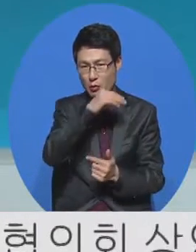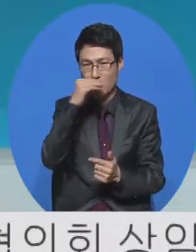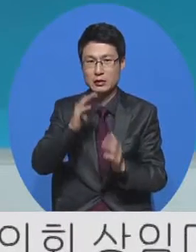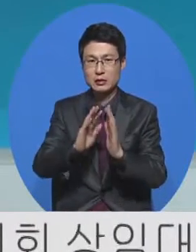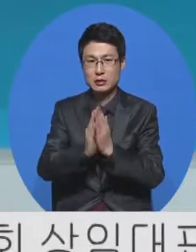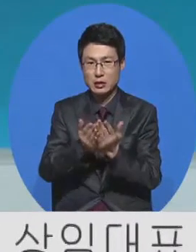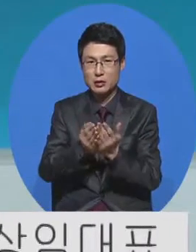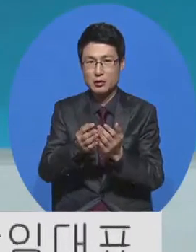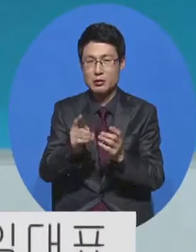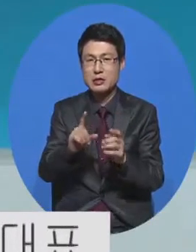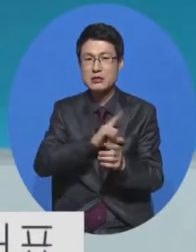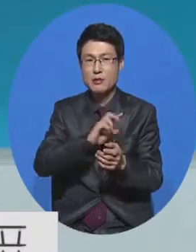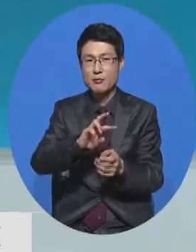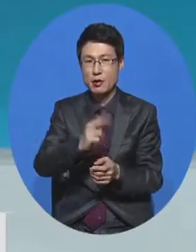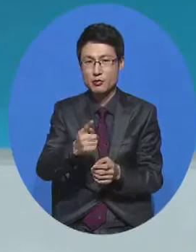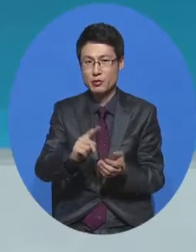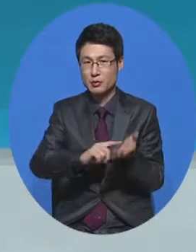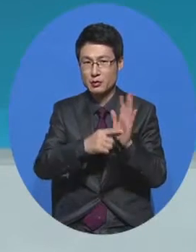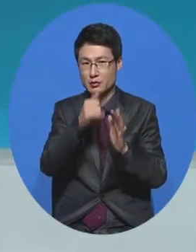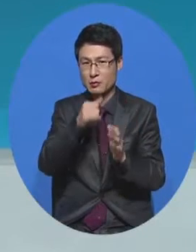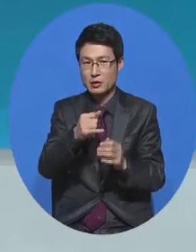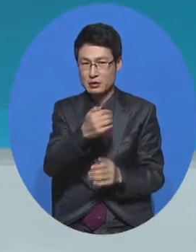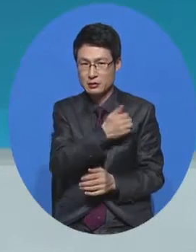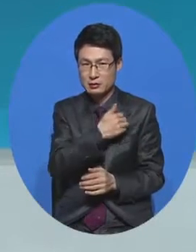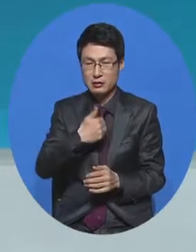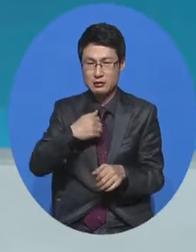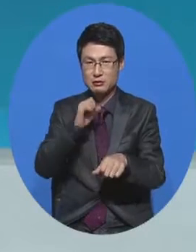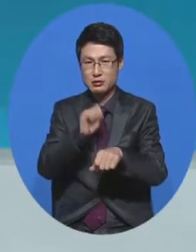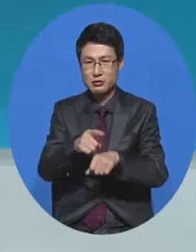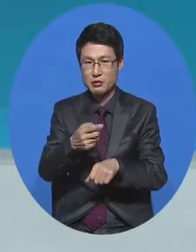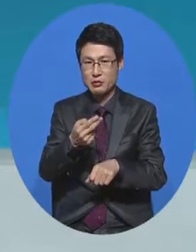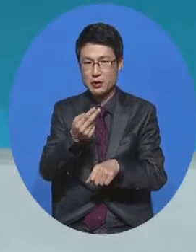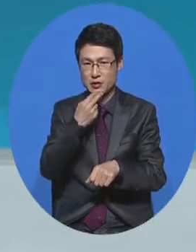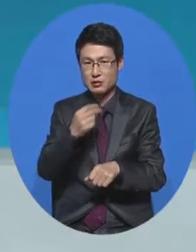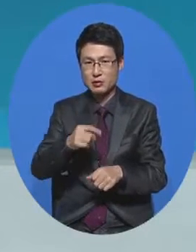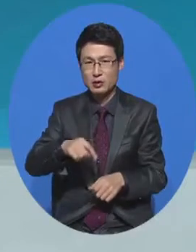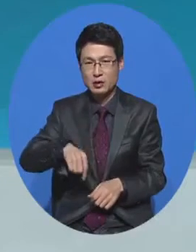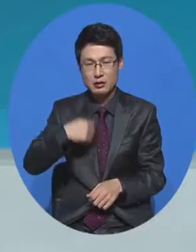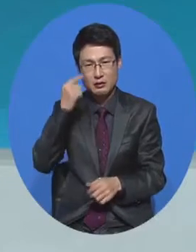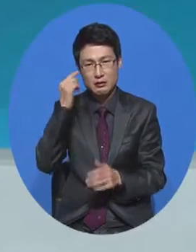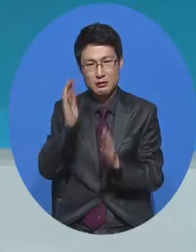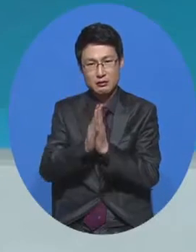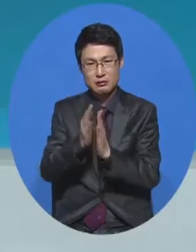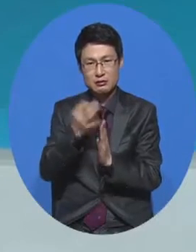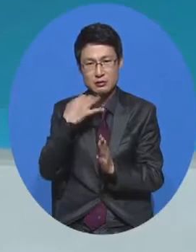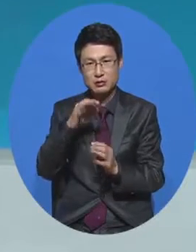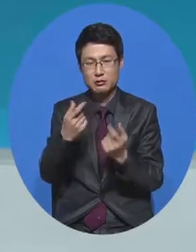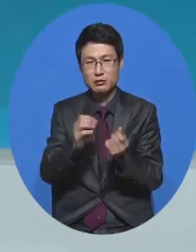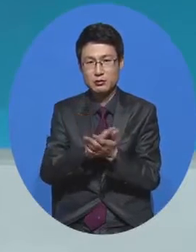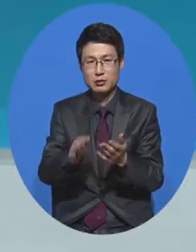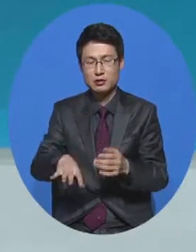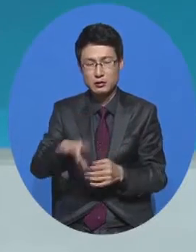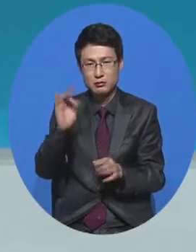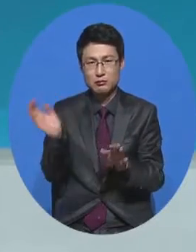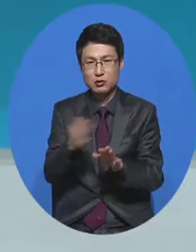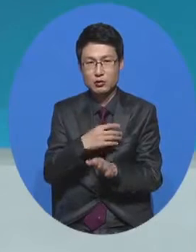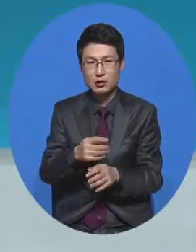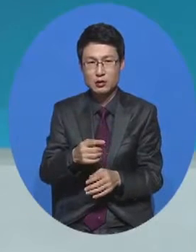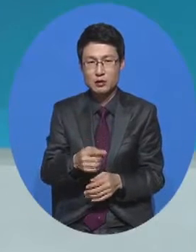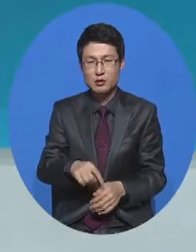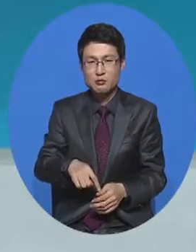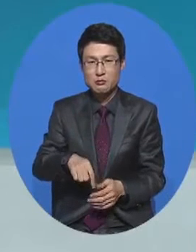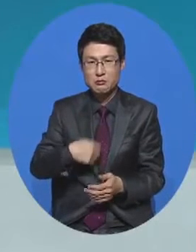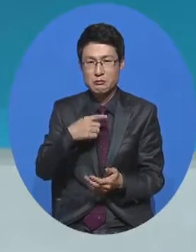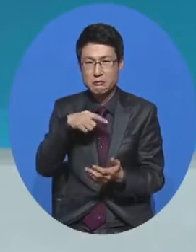서러운 명령한 것은 봐도 정당성이 없다는 것을 스스로 인정하는 꼴이 됩니다 탕 쳐 저희들은 에 독선적이고 도표